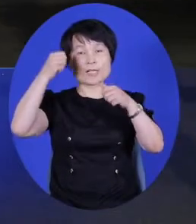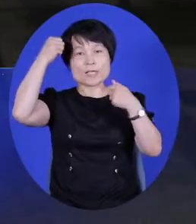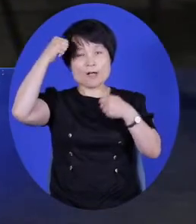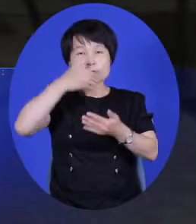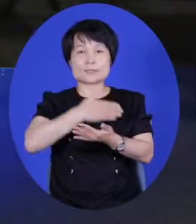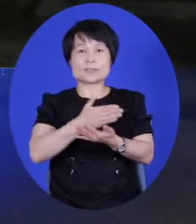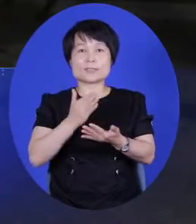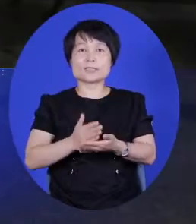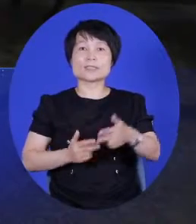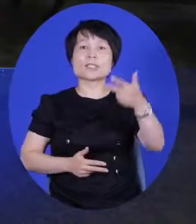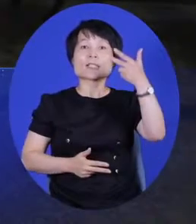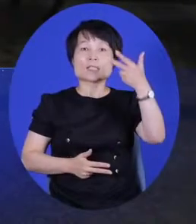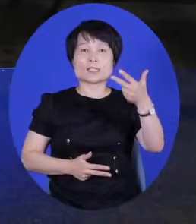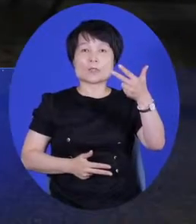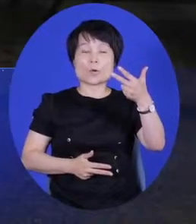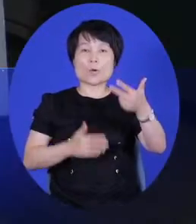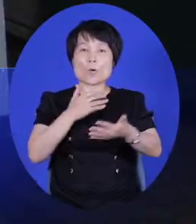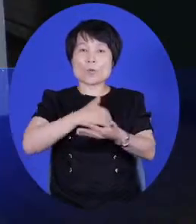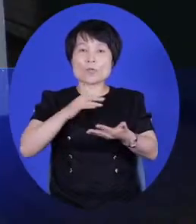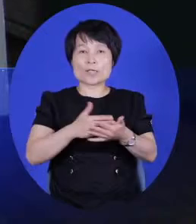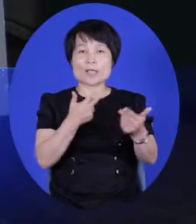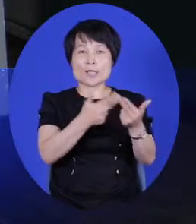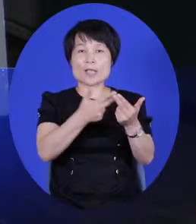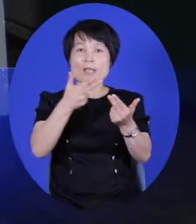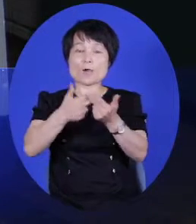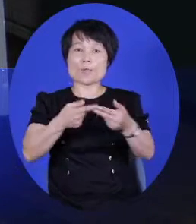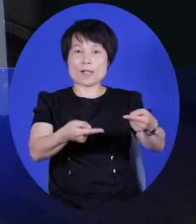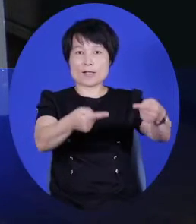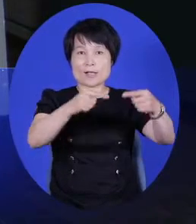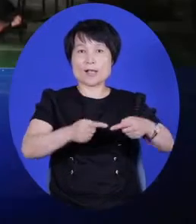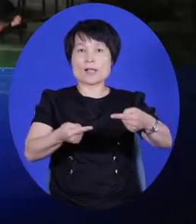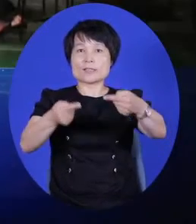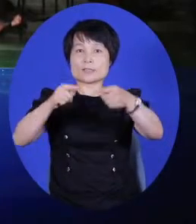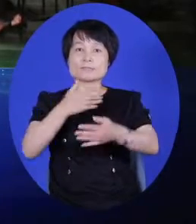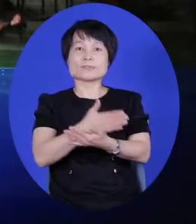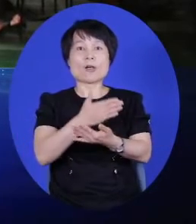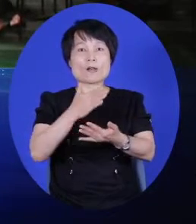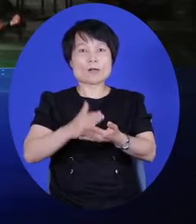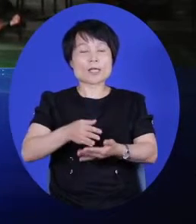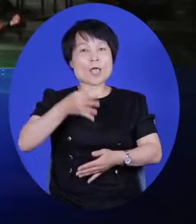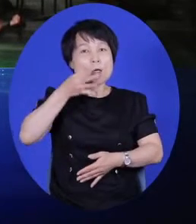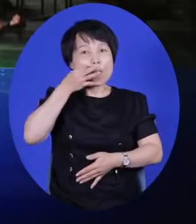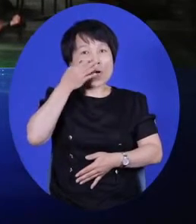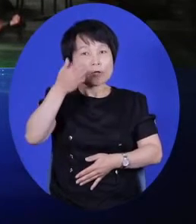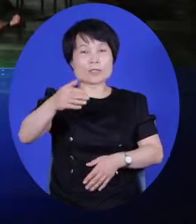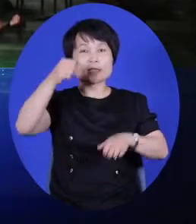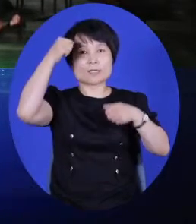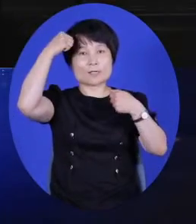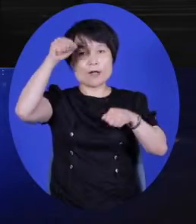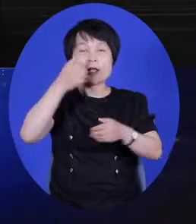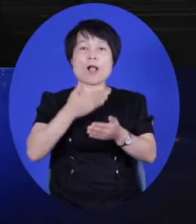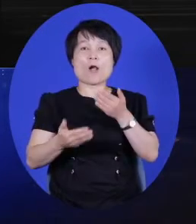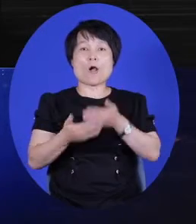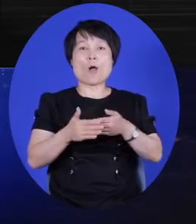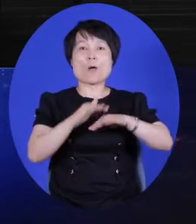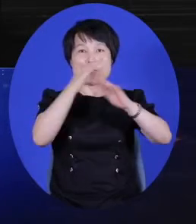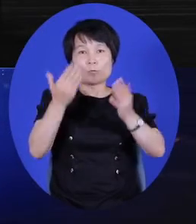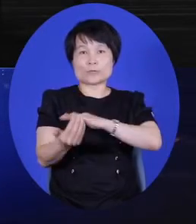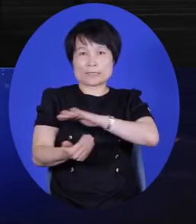연극 음악 등 7개의 협회가 참여한 가운데 다양한 공연과 전시 체험 행사로